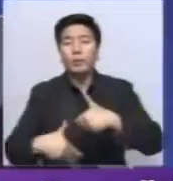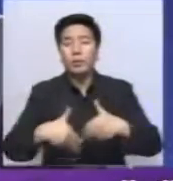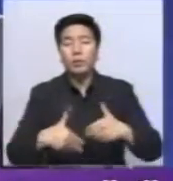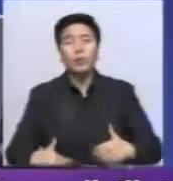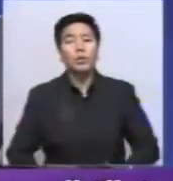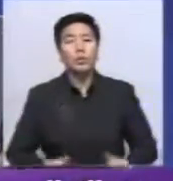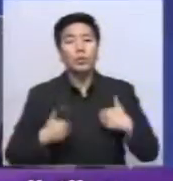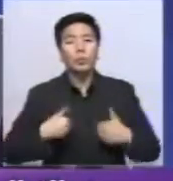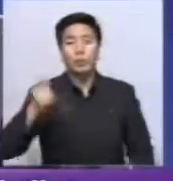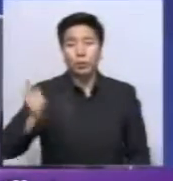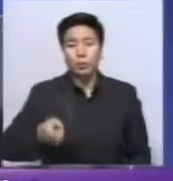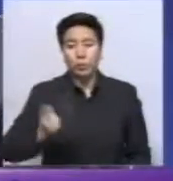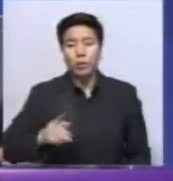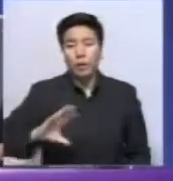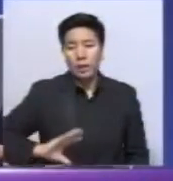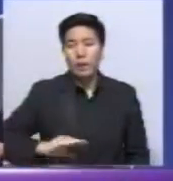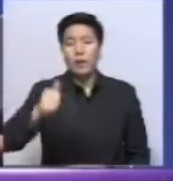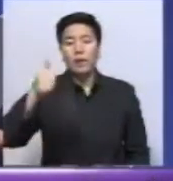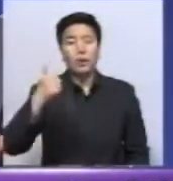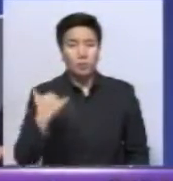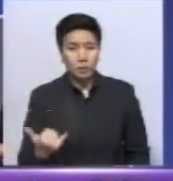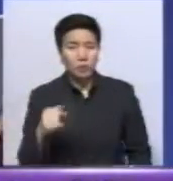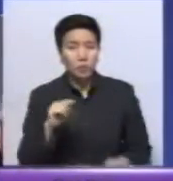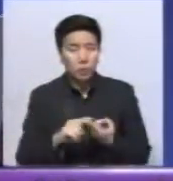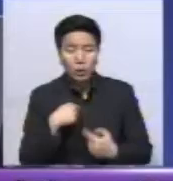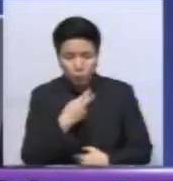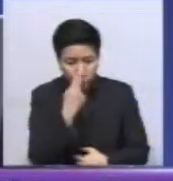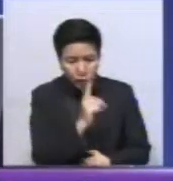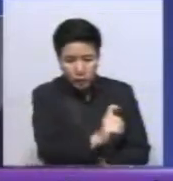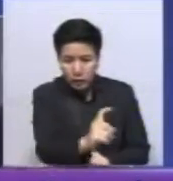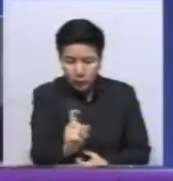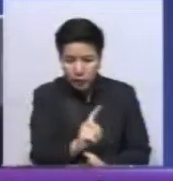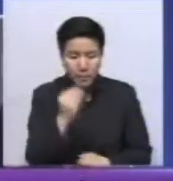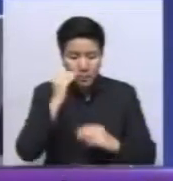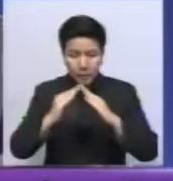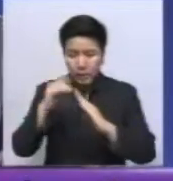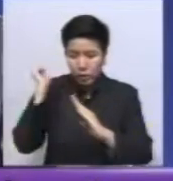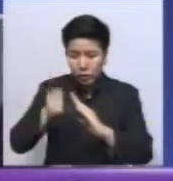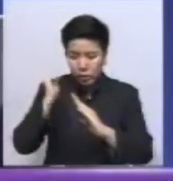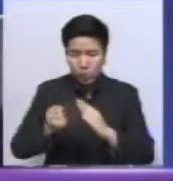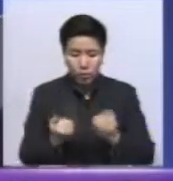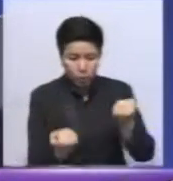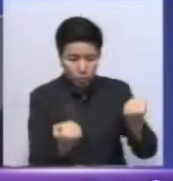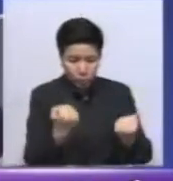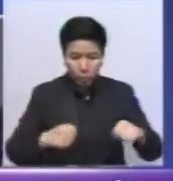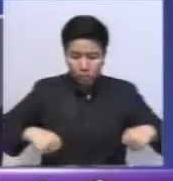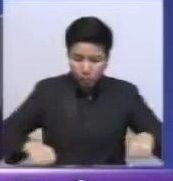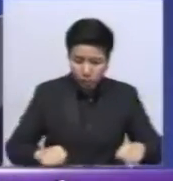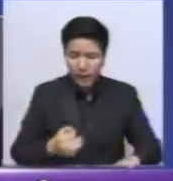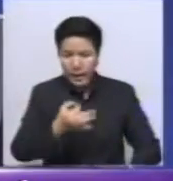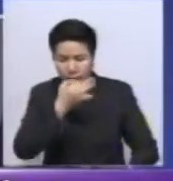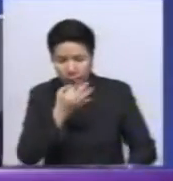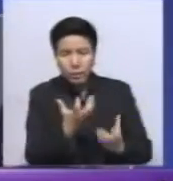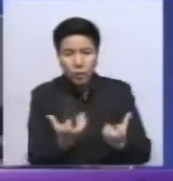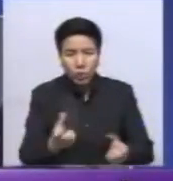ช้ชีวิตปกติสุขให้ได้โดยเร็วที่สุดเช่นการสำรวจความเสียหายการซ่อมแซมบ้านเรือนยานพาหนะเครื่องมือประกอบอาชีพเกษ